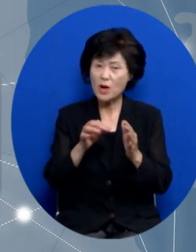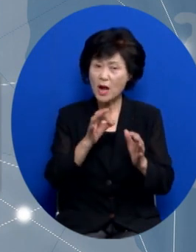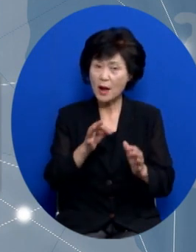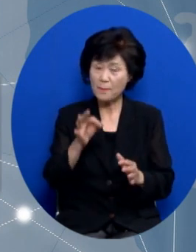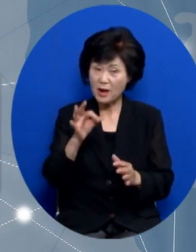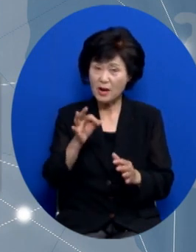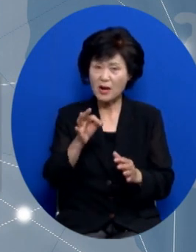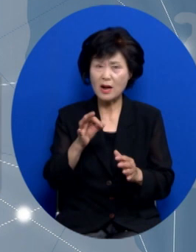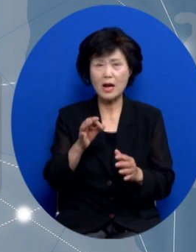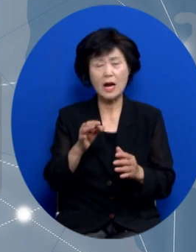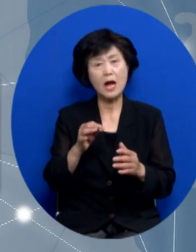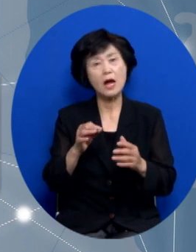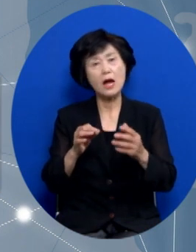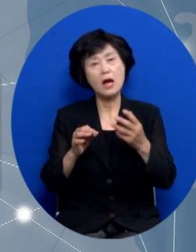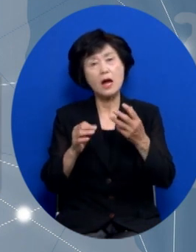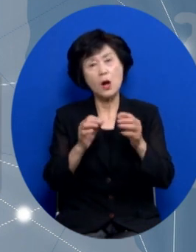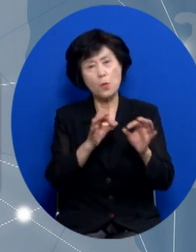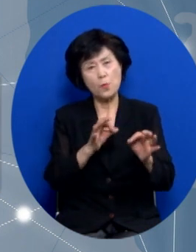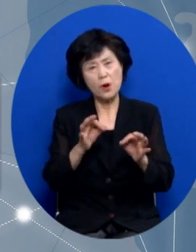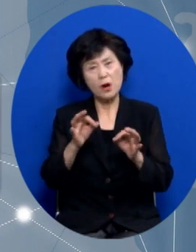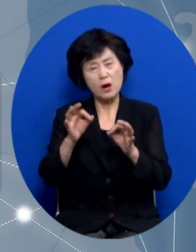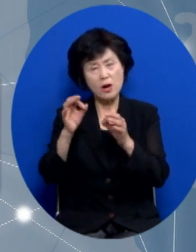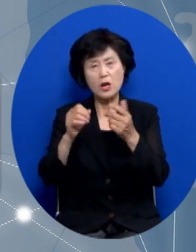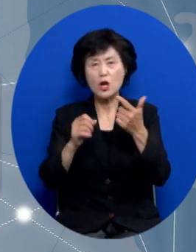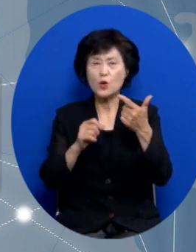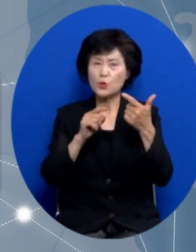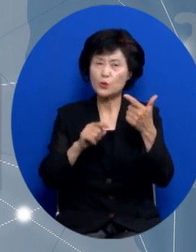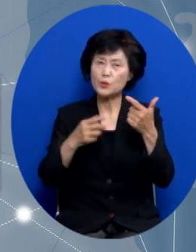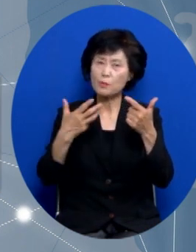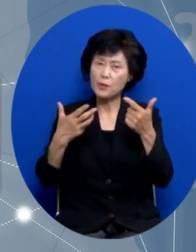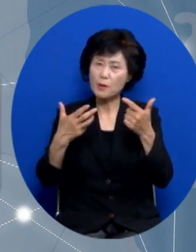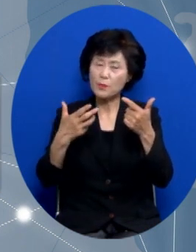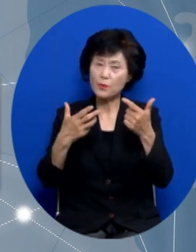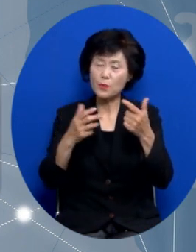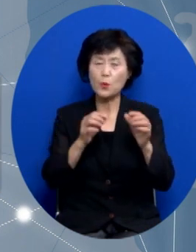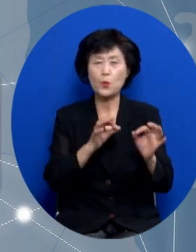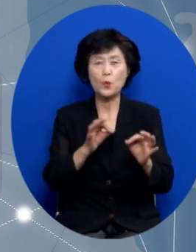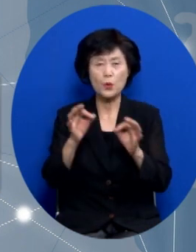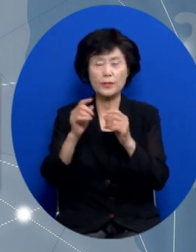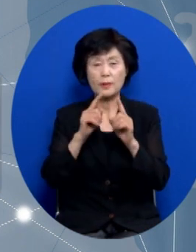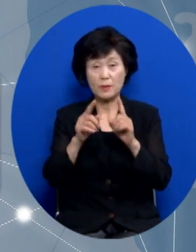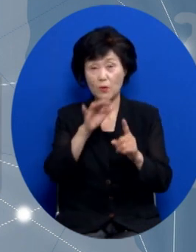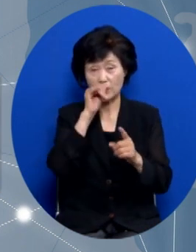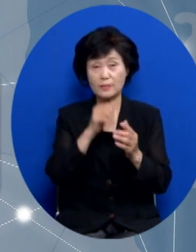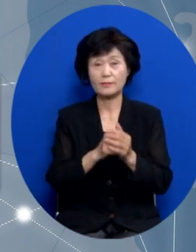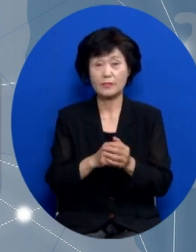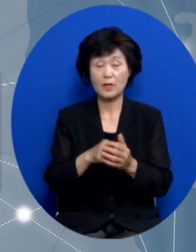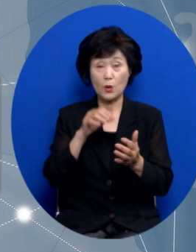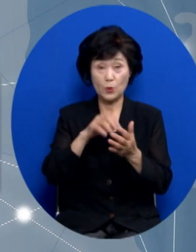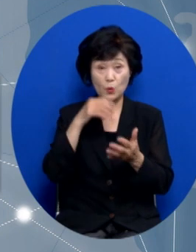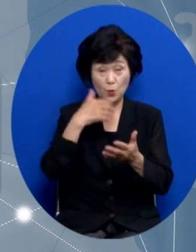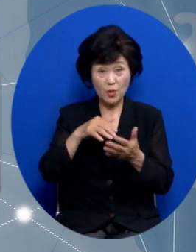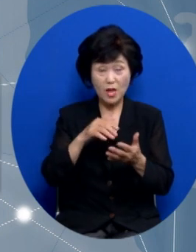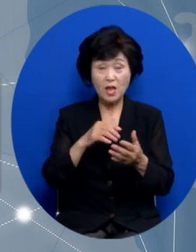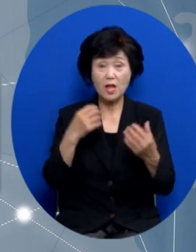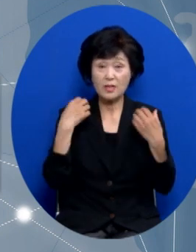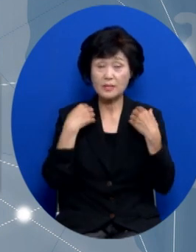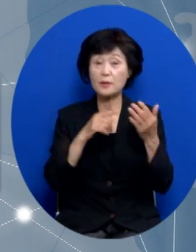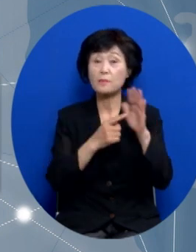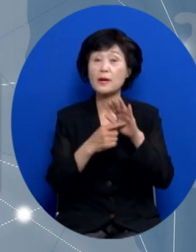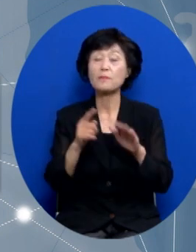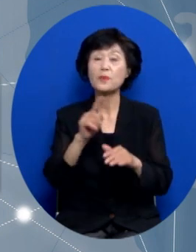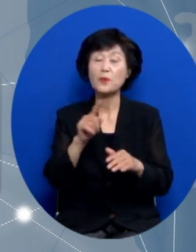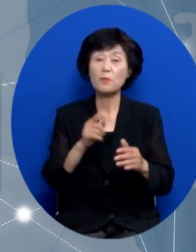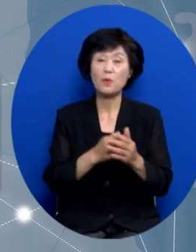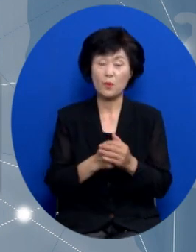예상치인 6.4%를 웃도는 6.8%로 집계됐다고 밝혔는데요. 통계청은 지난 10월 유류세 감면